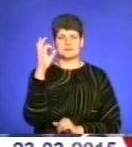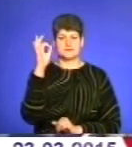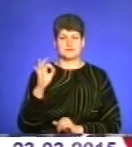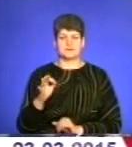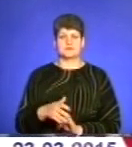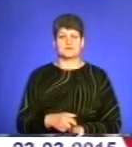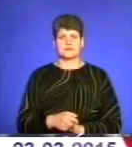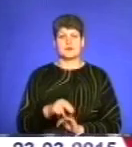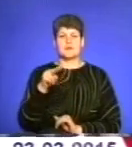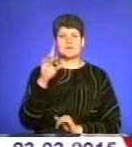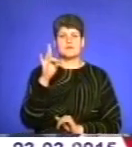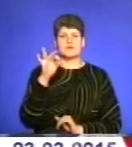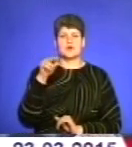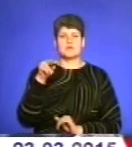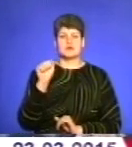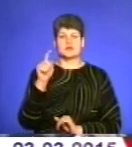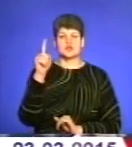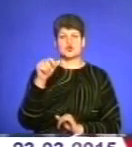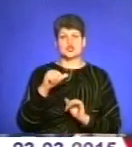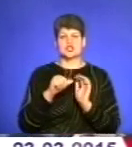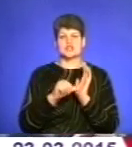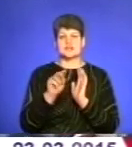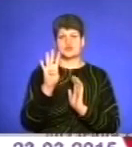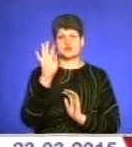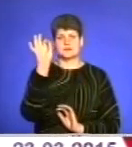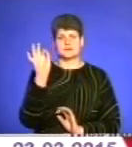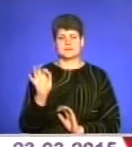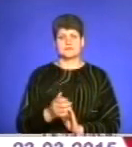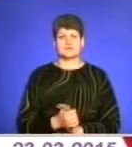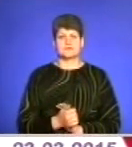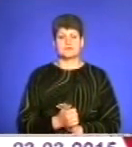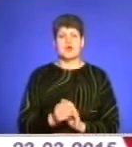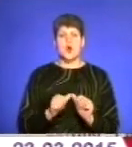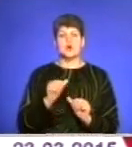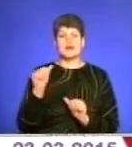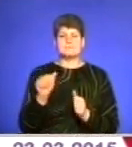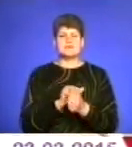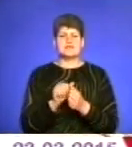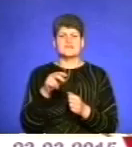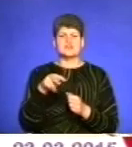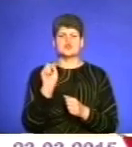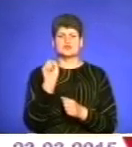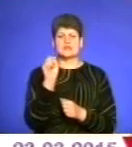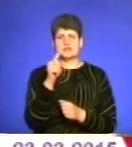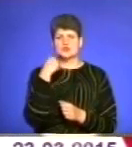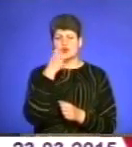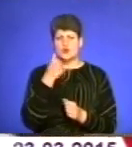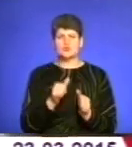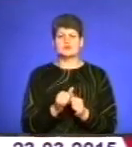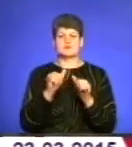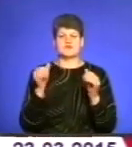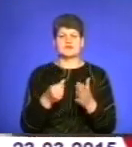235%. Пропан на 164%. Газ. Окремі матеріали з 2011 року зросли в ціні